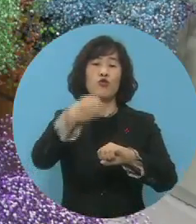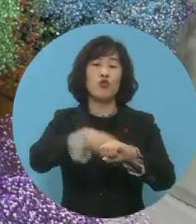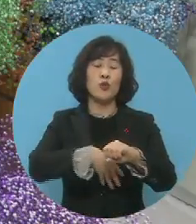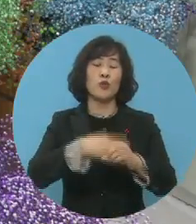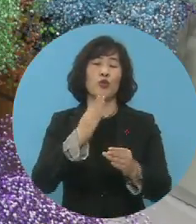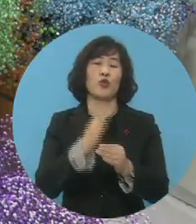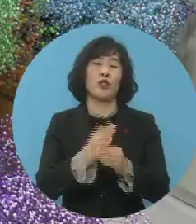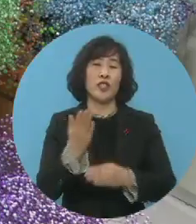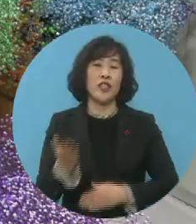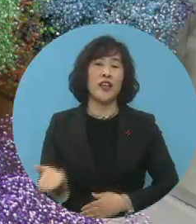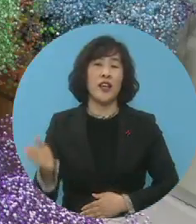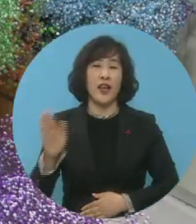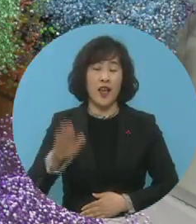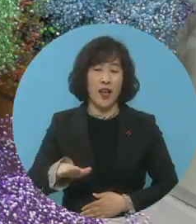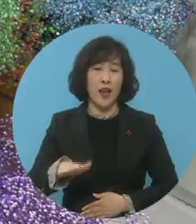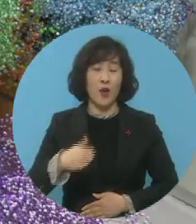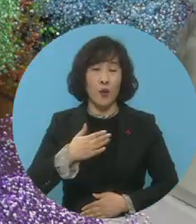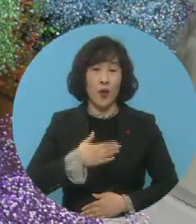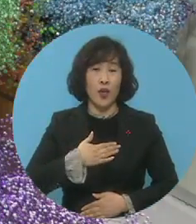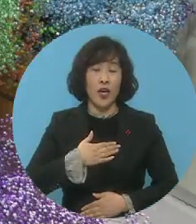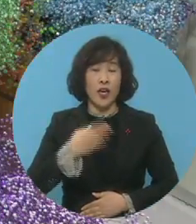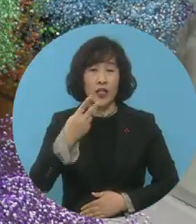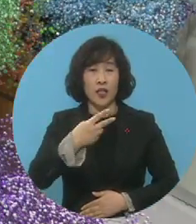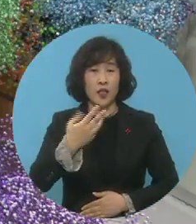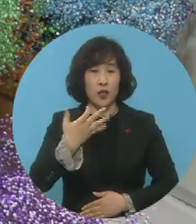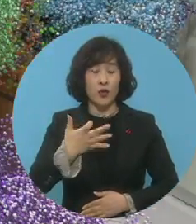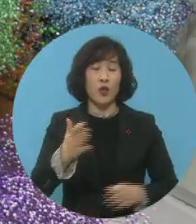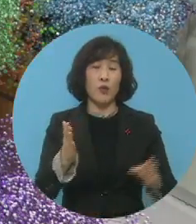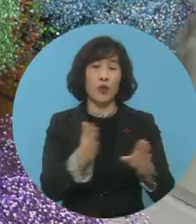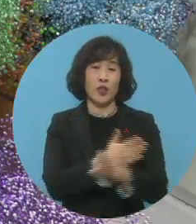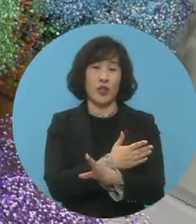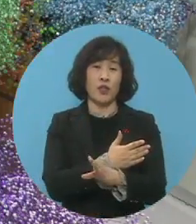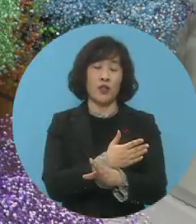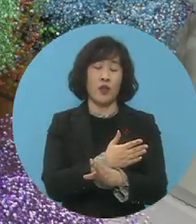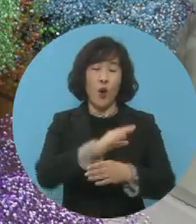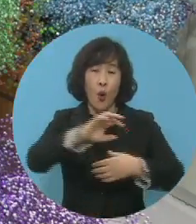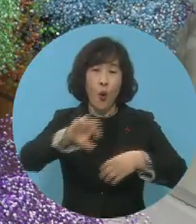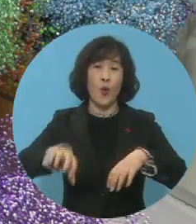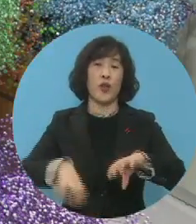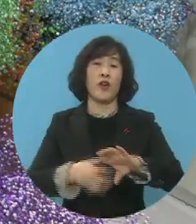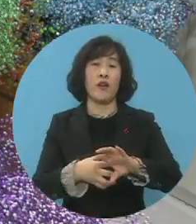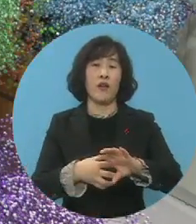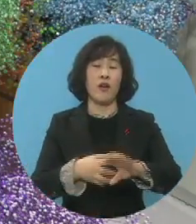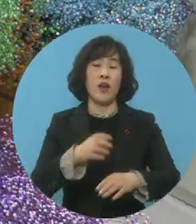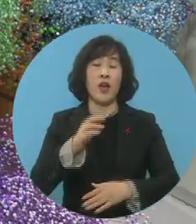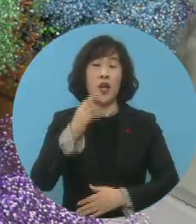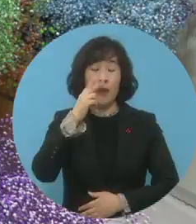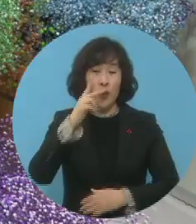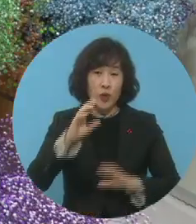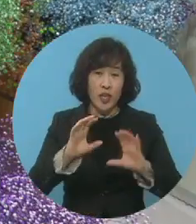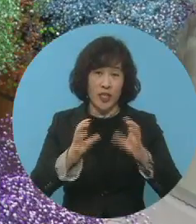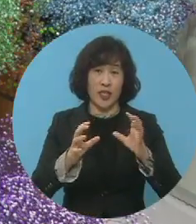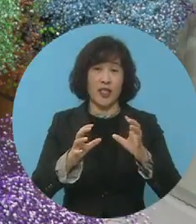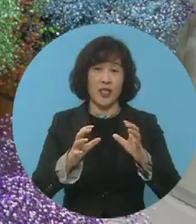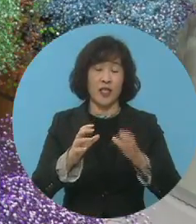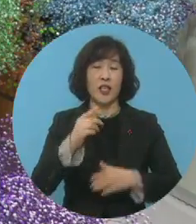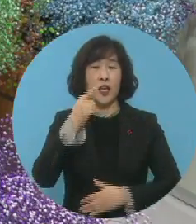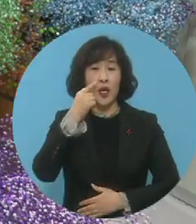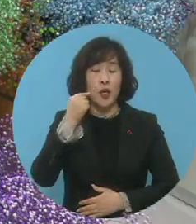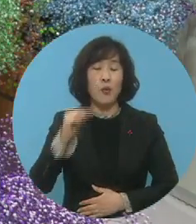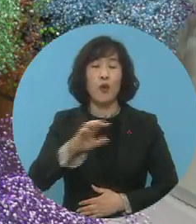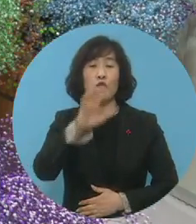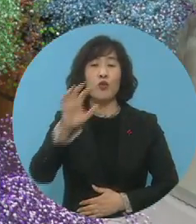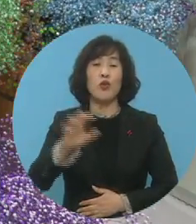폴란드 등에서 전량 수입을 하고 있는데 저희가 2019년도부터는 역으로